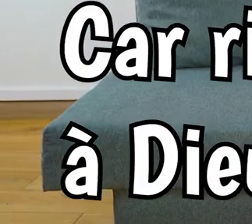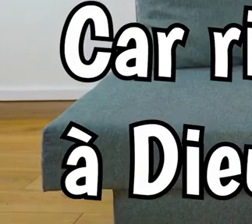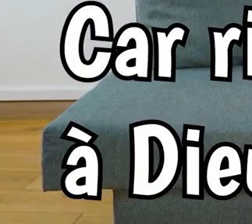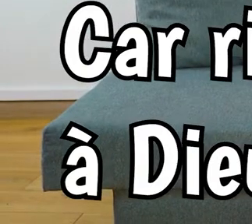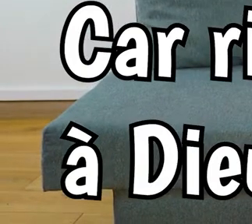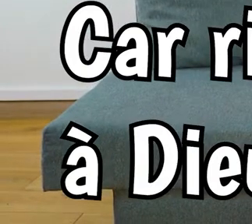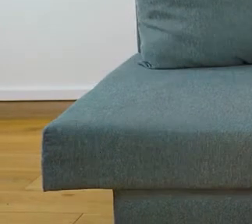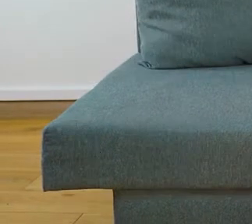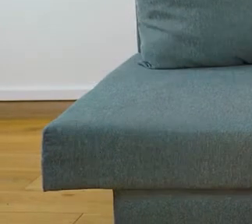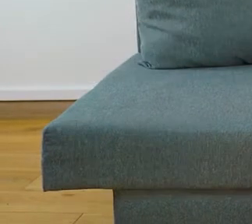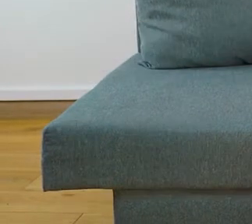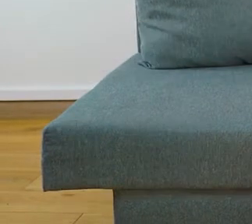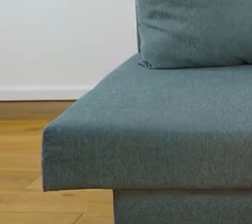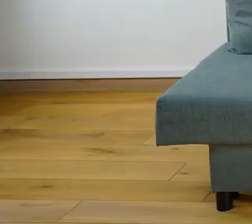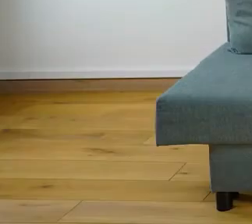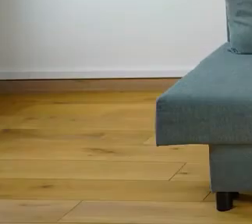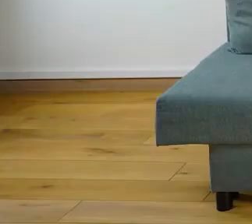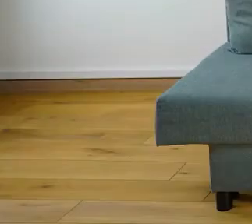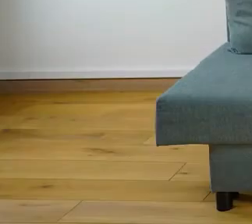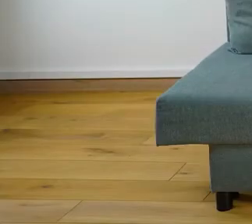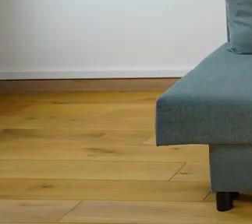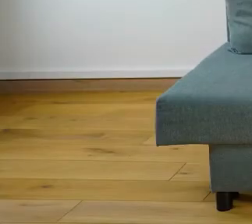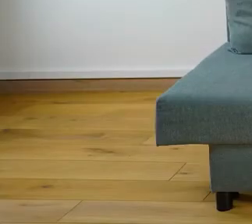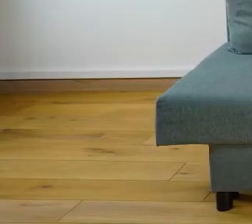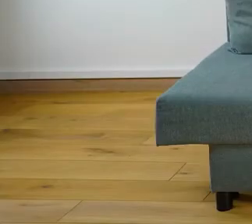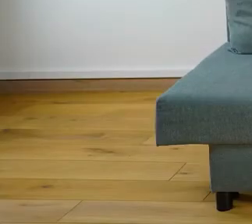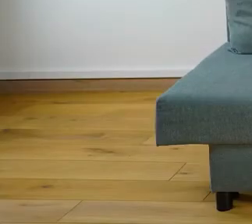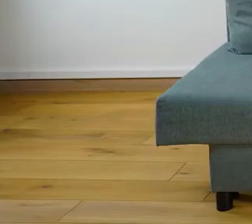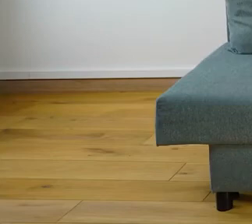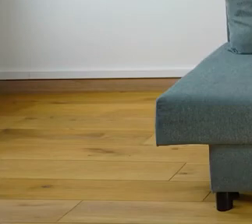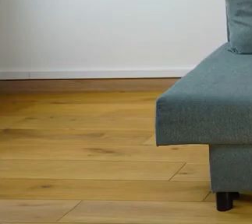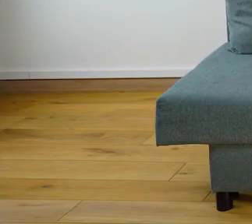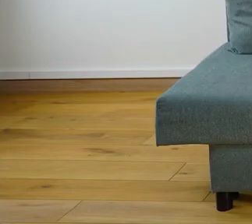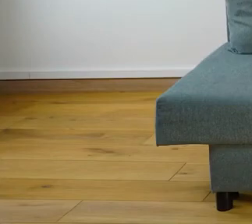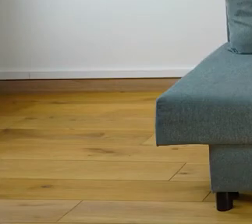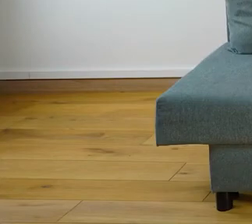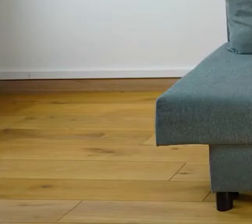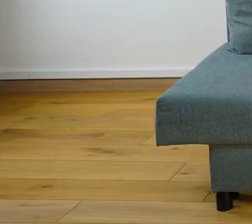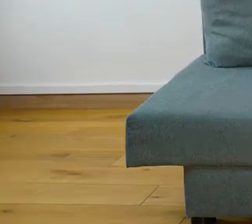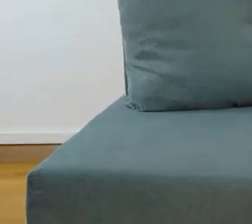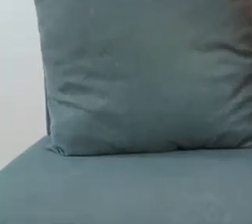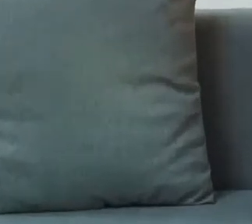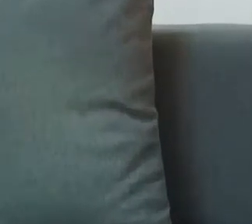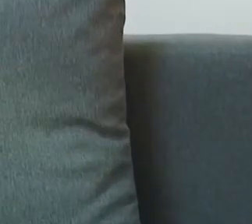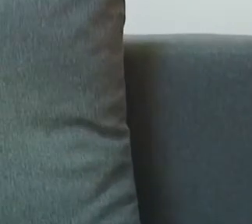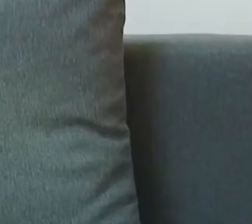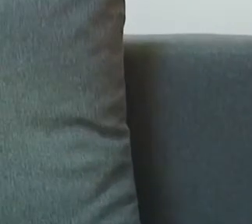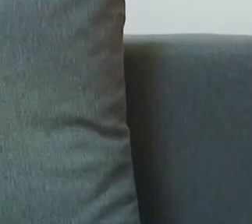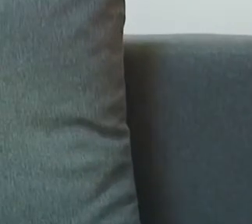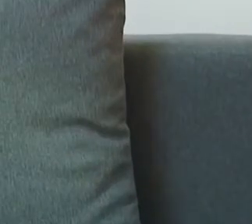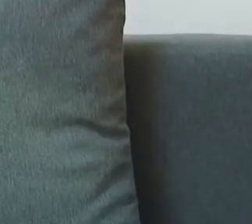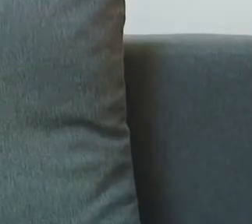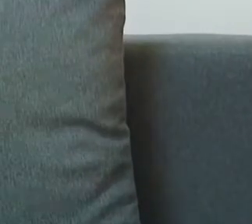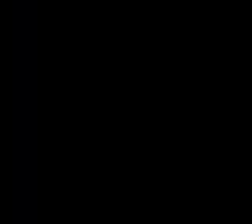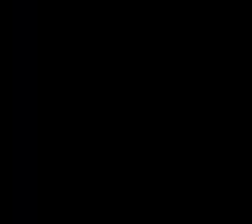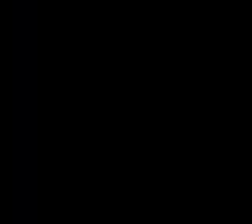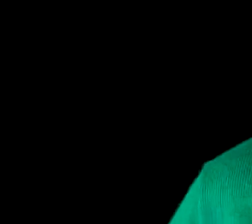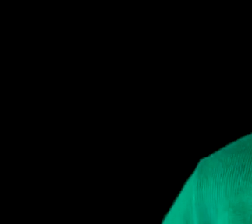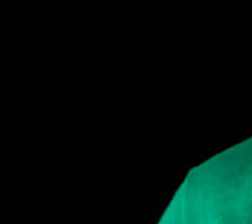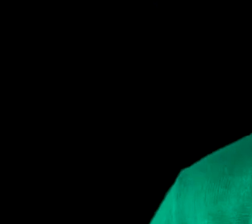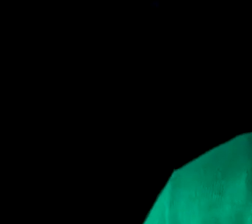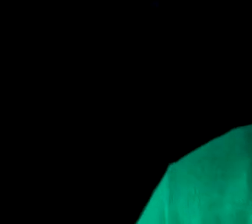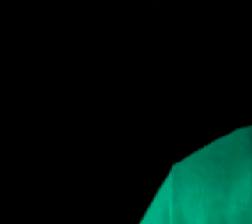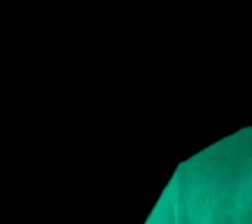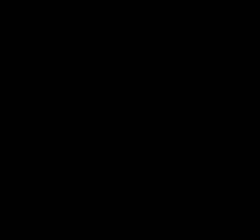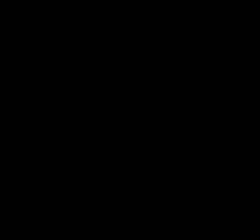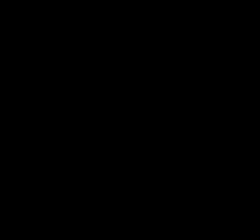37. Bravo! Maintenant, nous pouvons rejoindre Marie pour la leçon. À tout à l'heure, les amis!